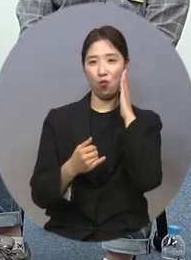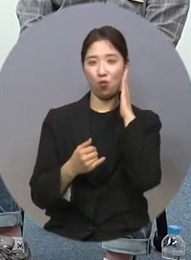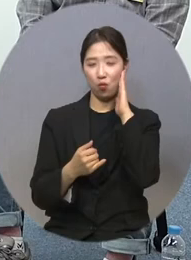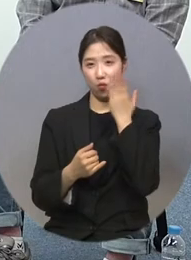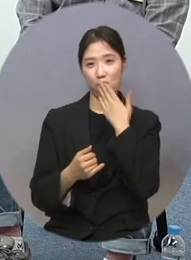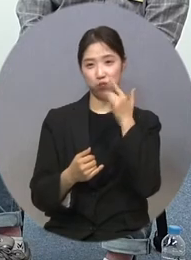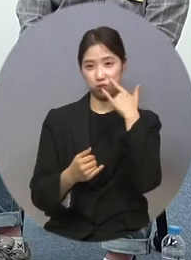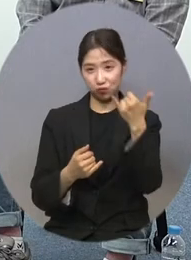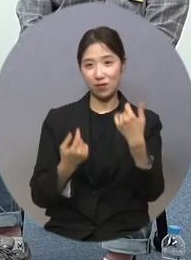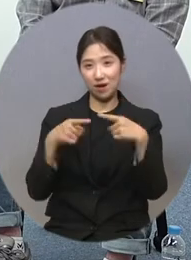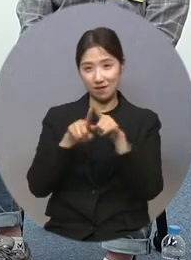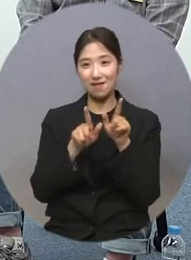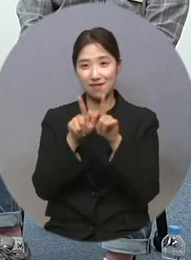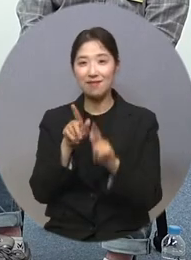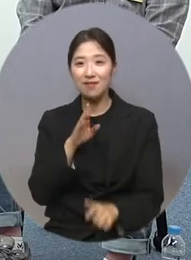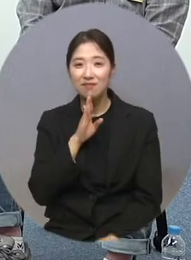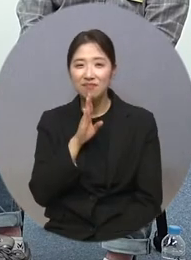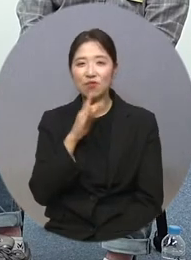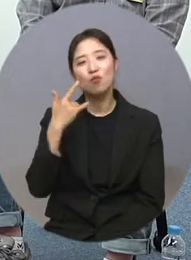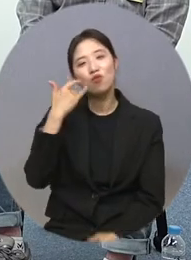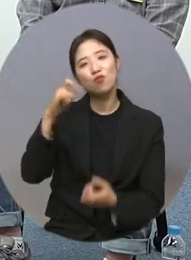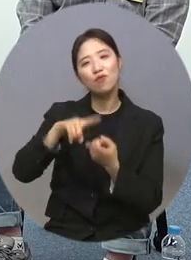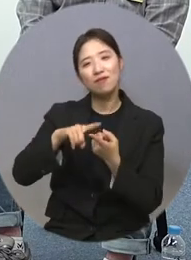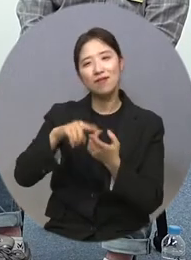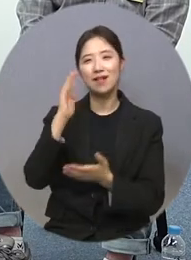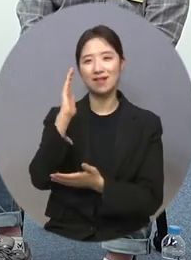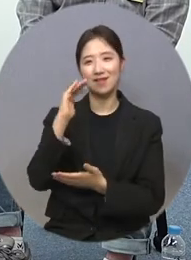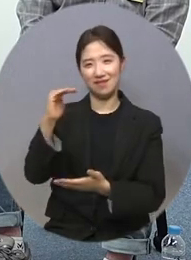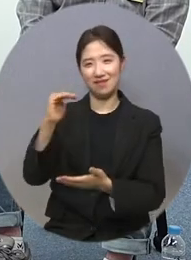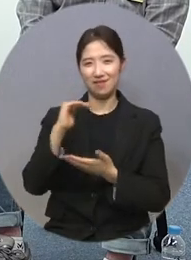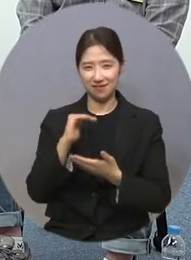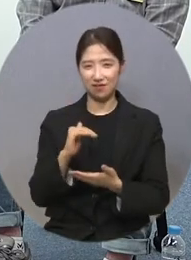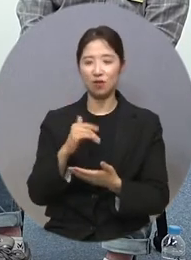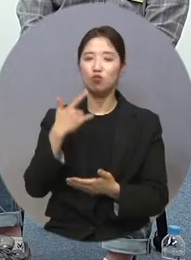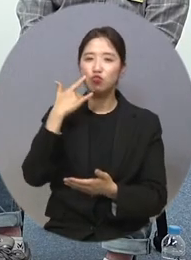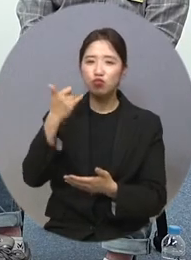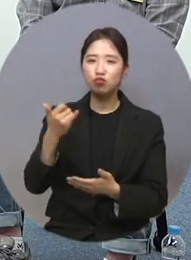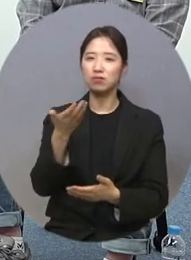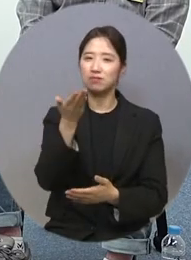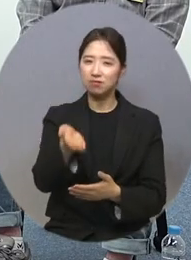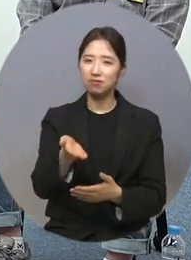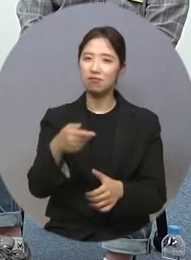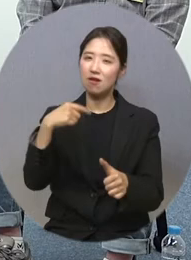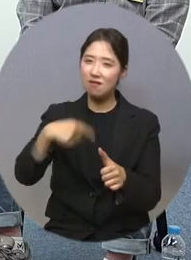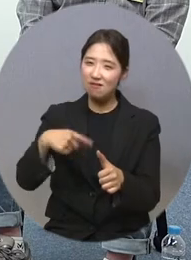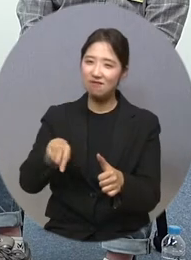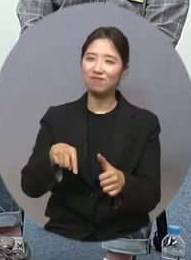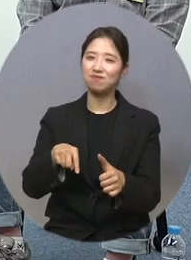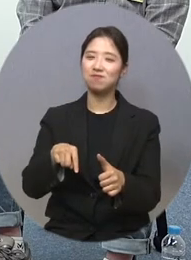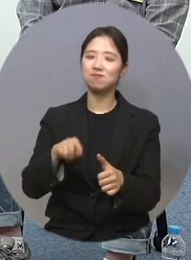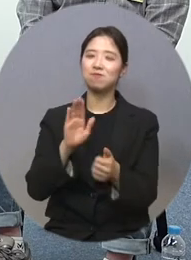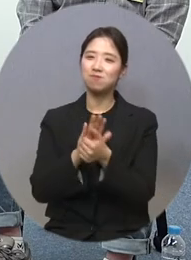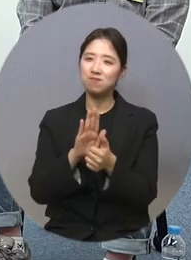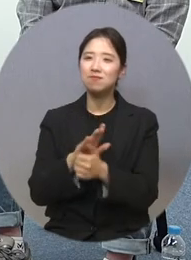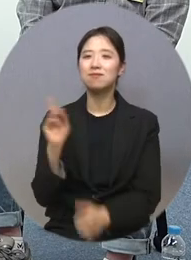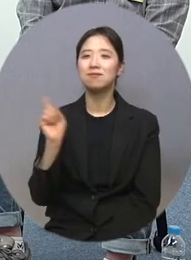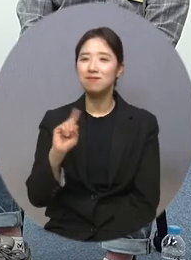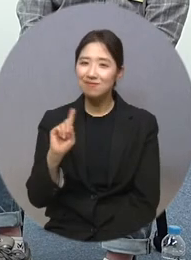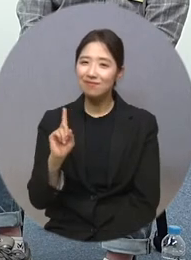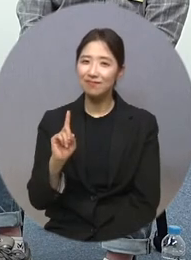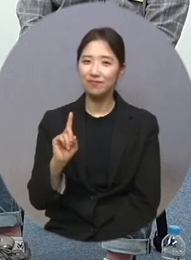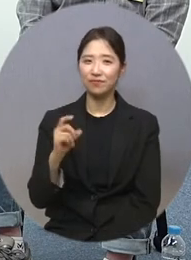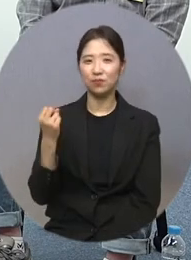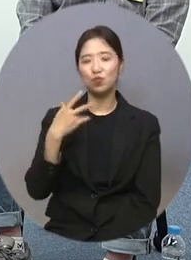텐데 부모님 얘기도 조금 해주시면 어떨까 싶고 부모님이 어떤 게 훈육과 교육을 해주셨는지